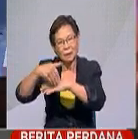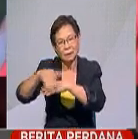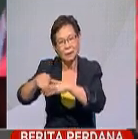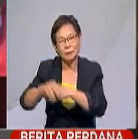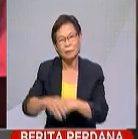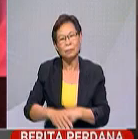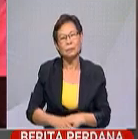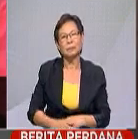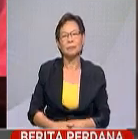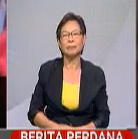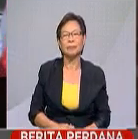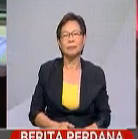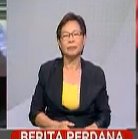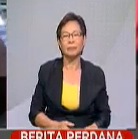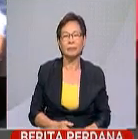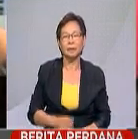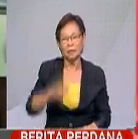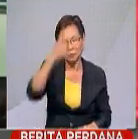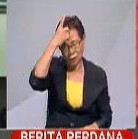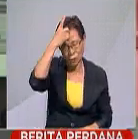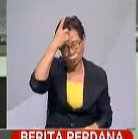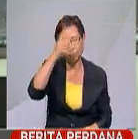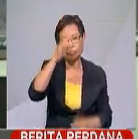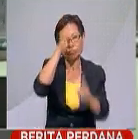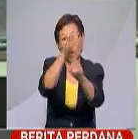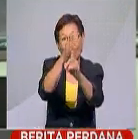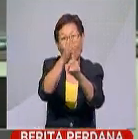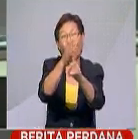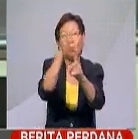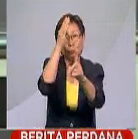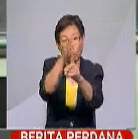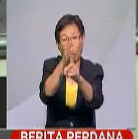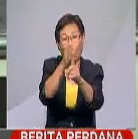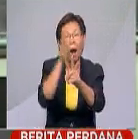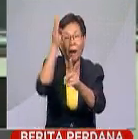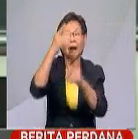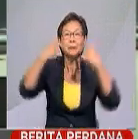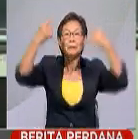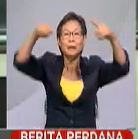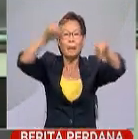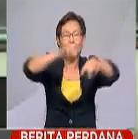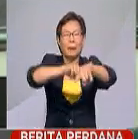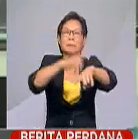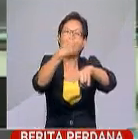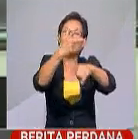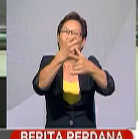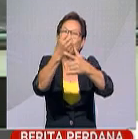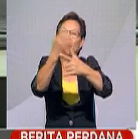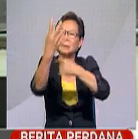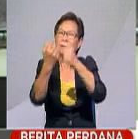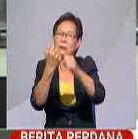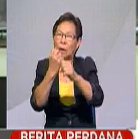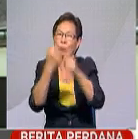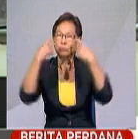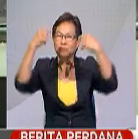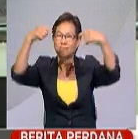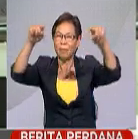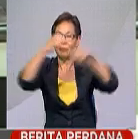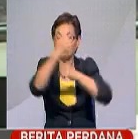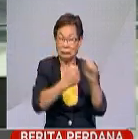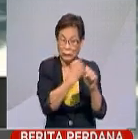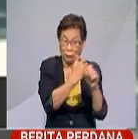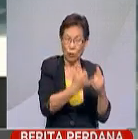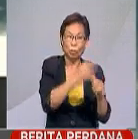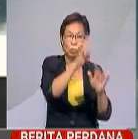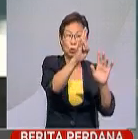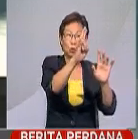tournaments. Dato' Salahuddin turut menyasarkan usaha tersebut bakal membuahkan hasil dalam tempoh 3 hingga 4 tahun akan datang. Tahun ini,